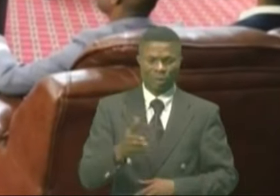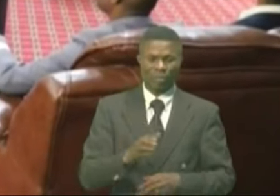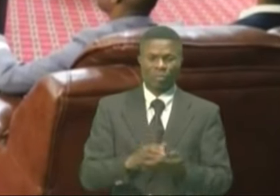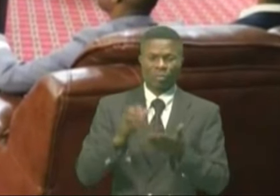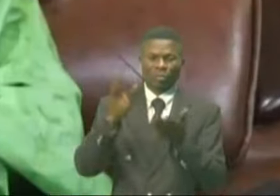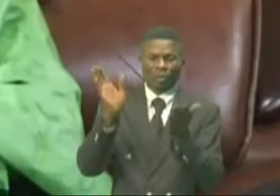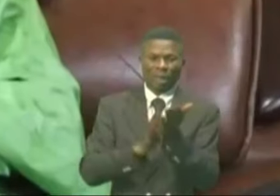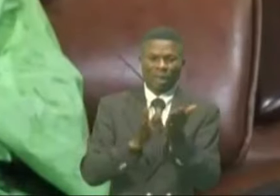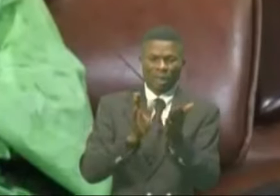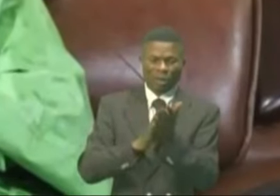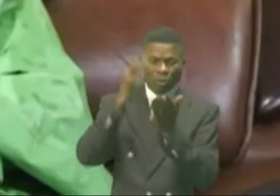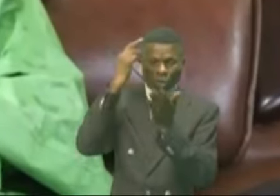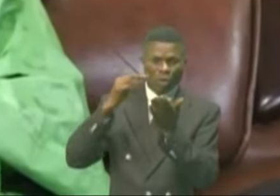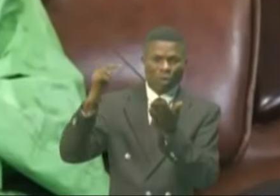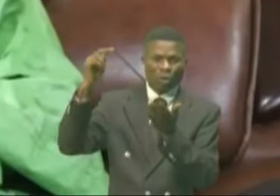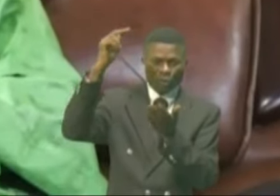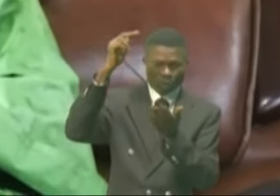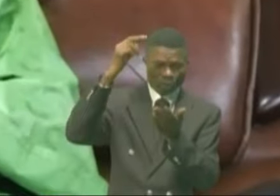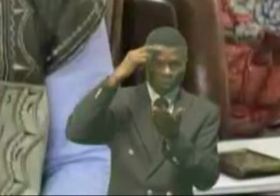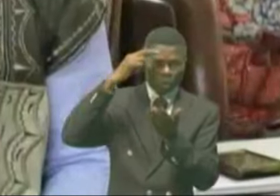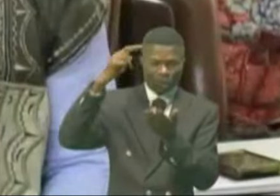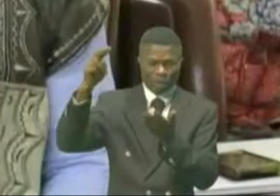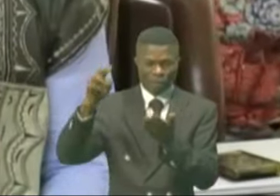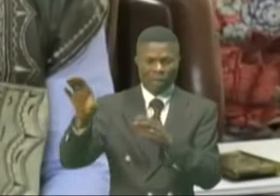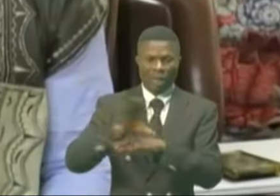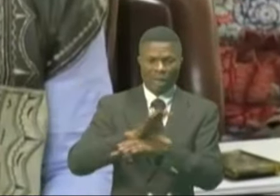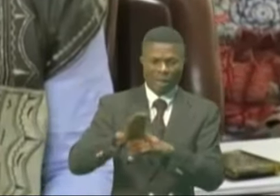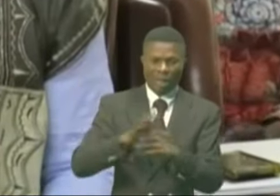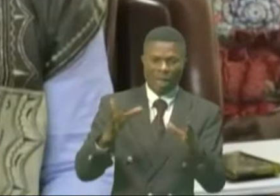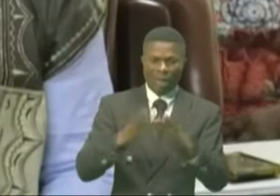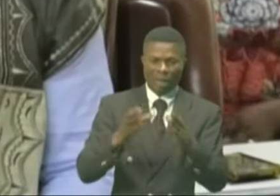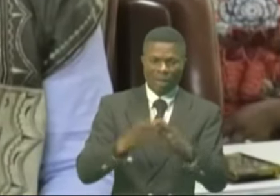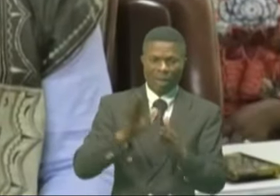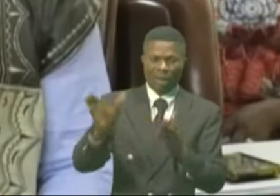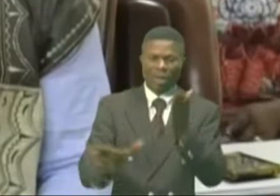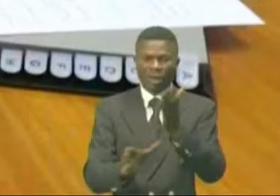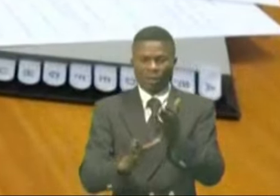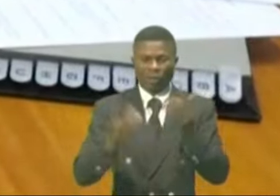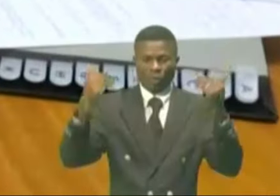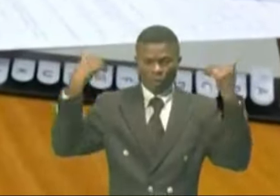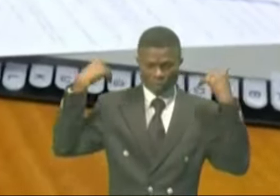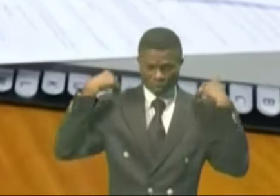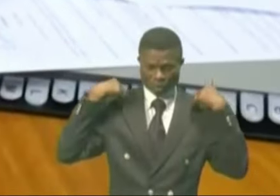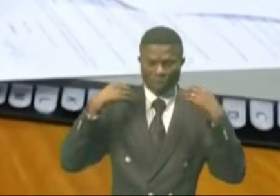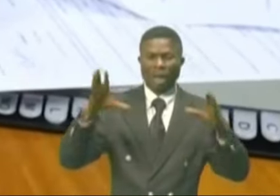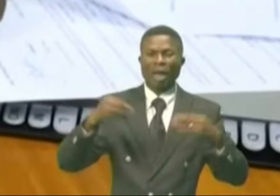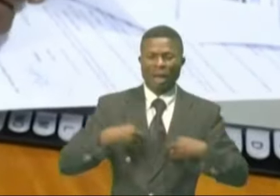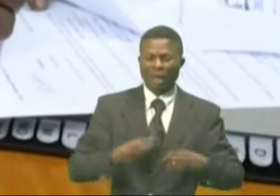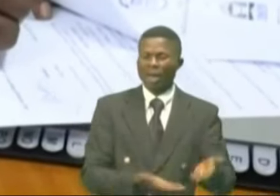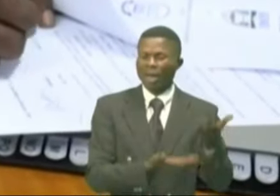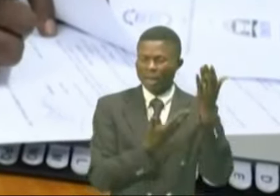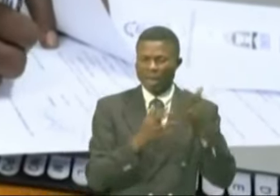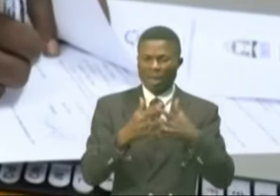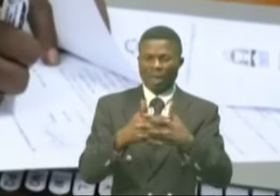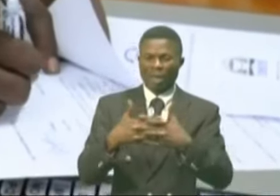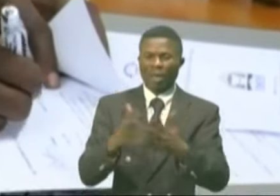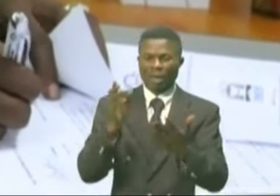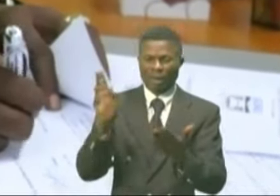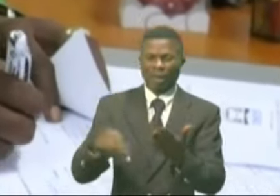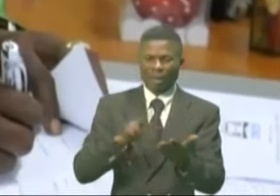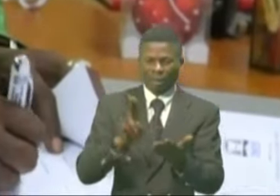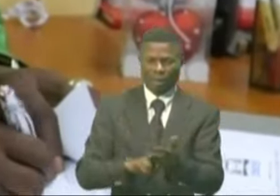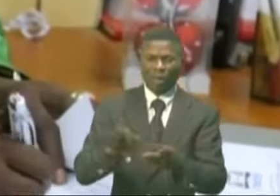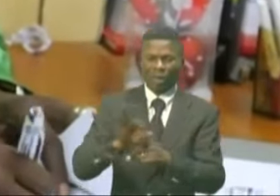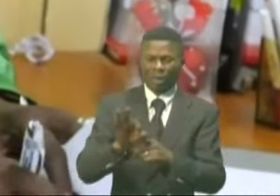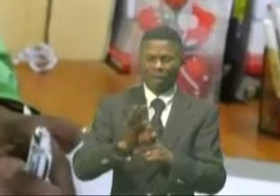Cameroun, le révérend Dr Jean-Blaise Kermounier, accompagné de son vice-recteur, a reconnu l'importance de ce partenariat qui vise une formation